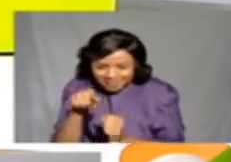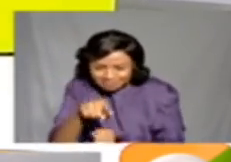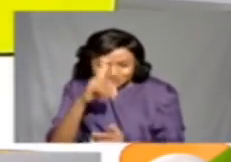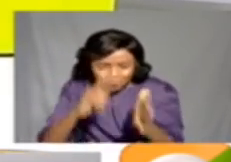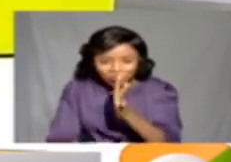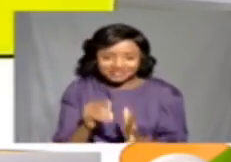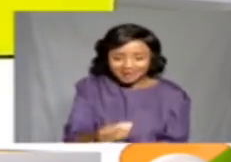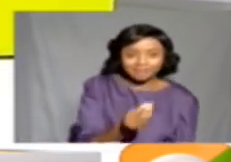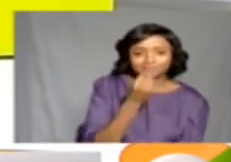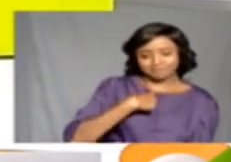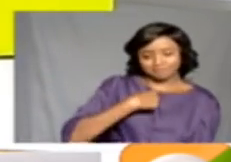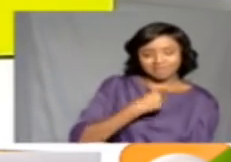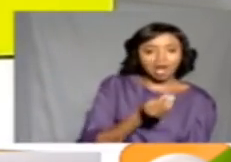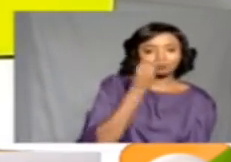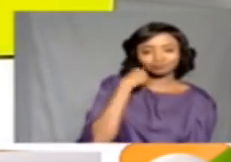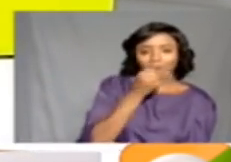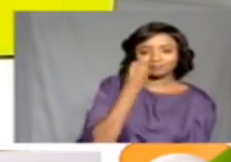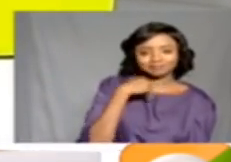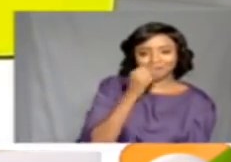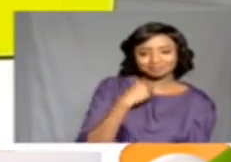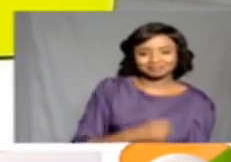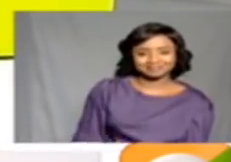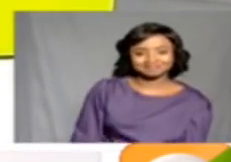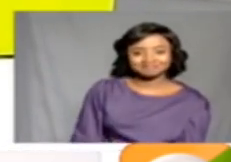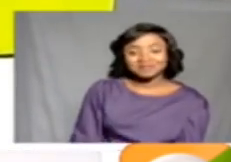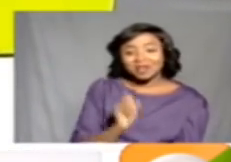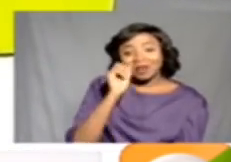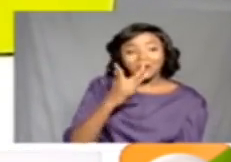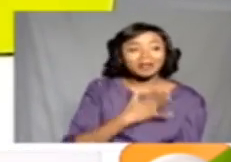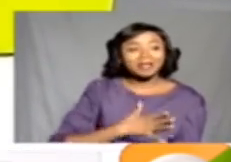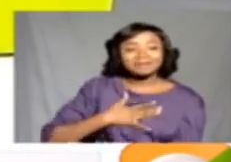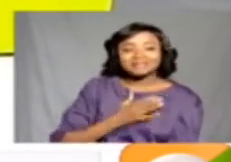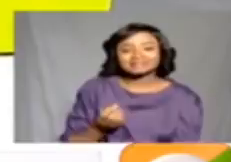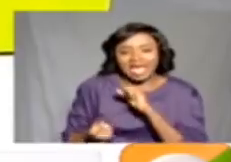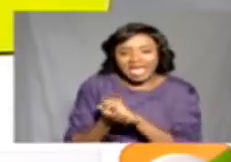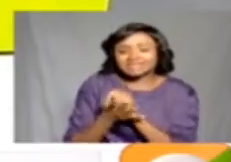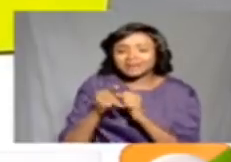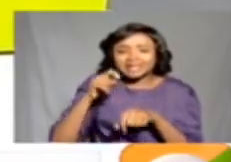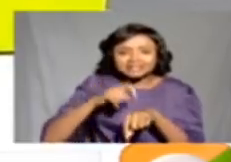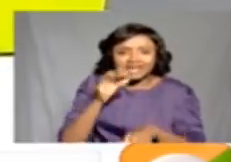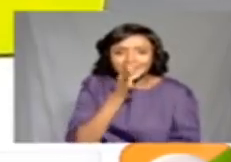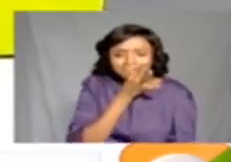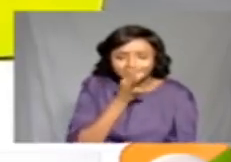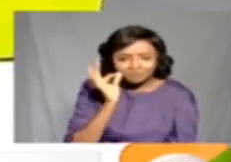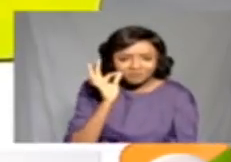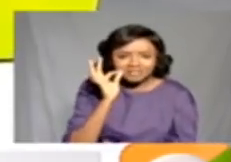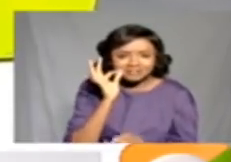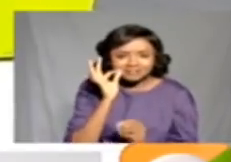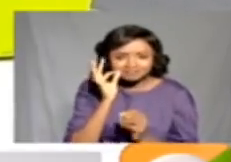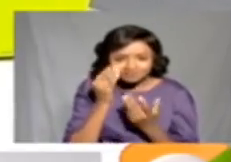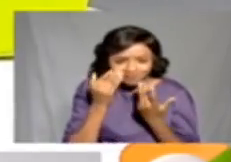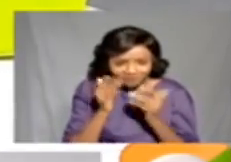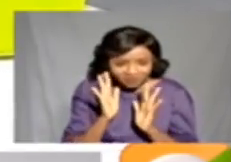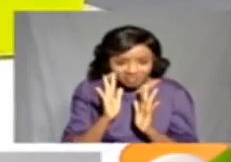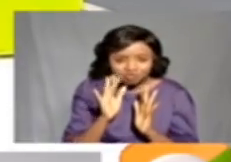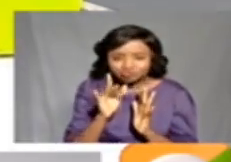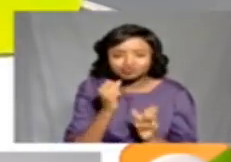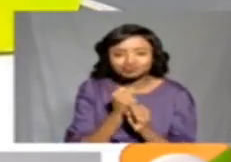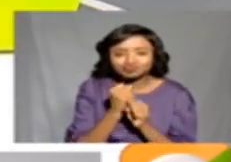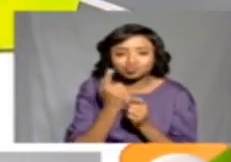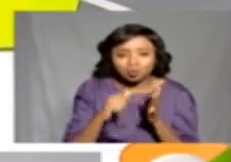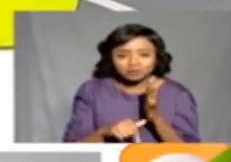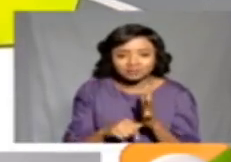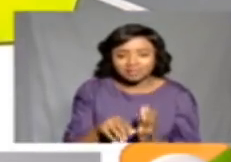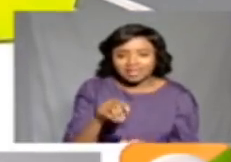Tuanze wapi? Tuanze huko ama tuanze kule? Tueleze vile mnavofungua mnaanza na nini hasa. Kwa desturi sisi Waislamu tunapofungua ni